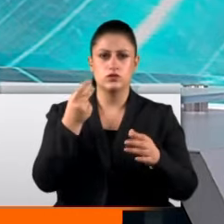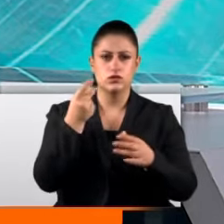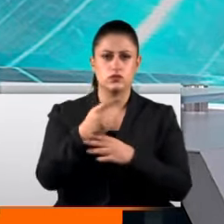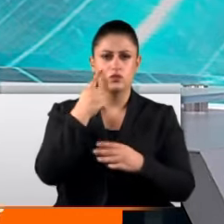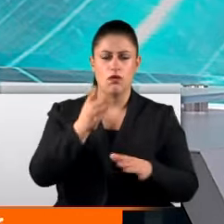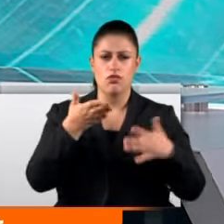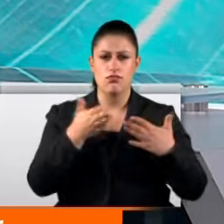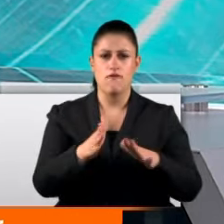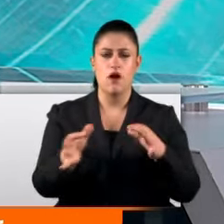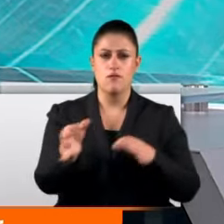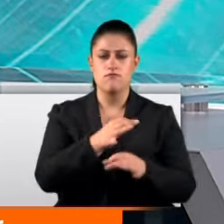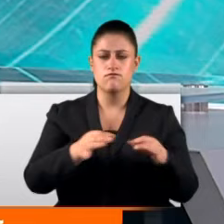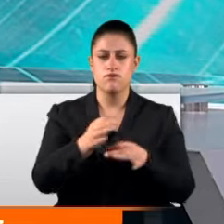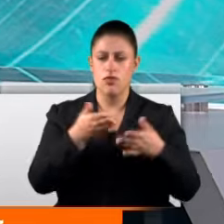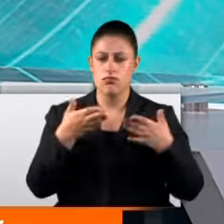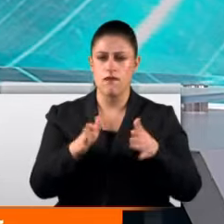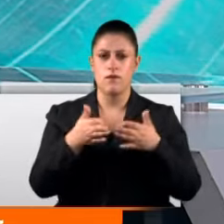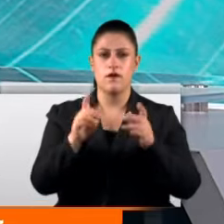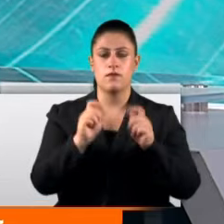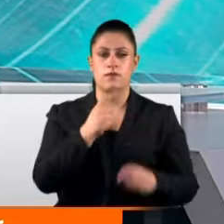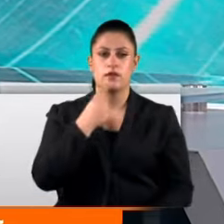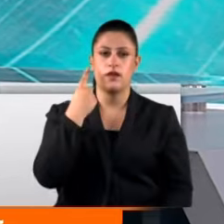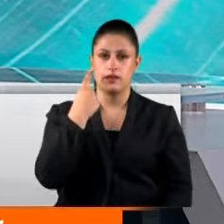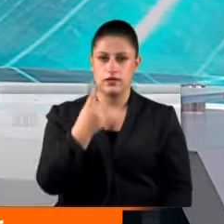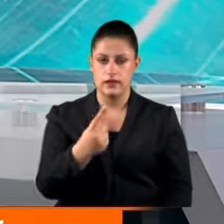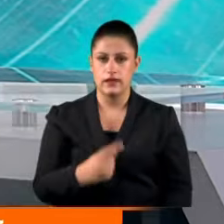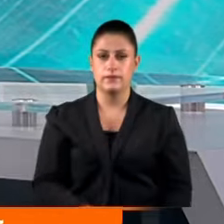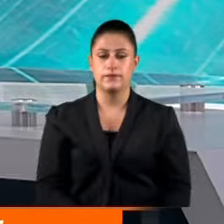sürekli operasyonlara devam edeceğiz denildi bunu da aktarmış olalım